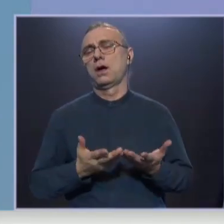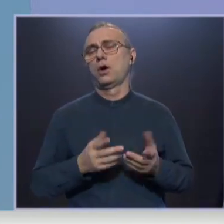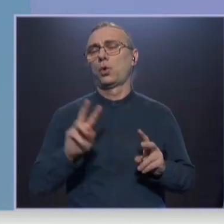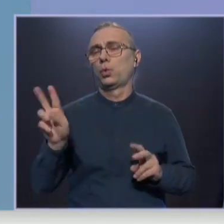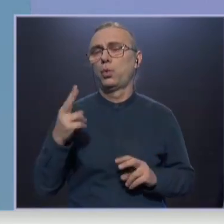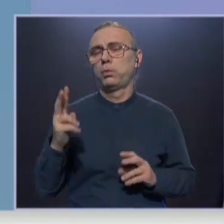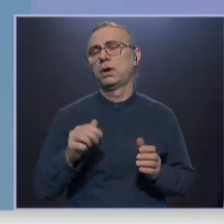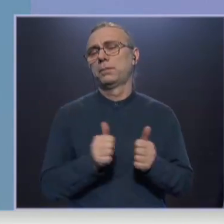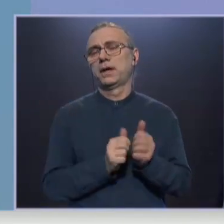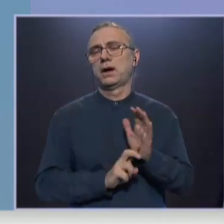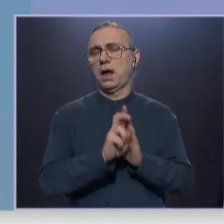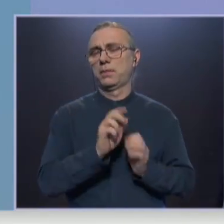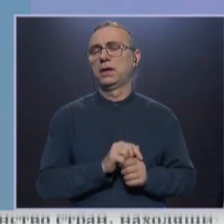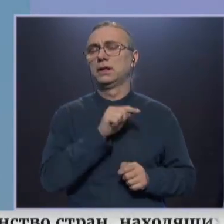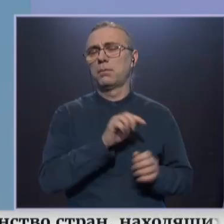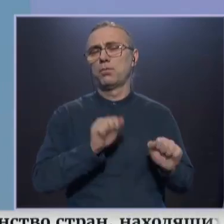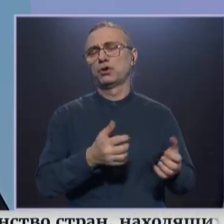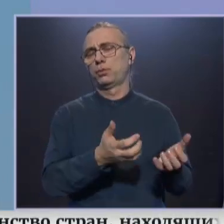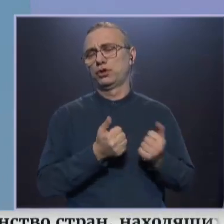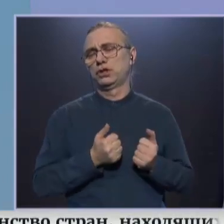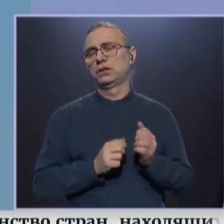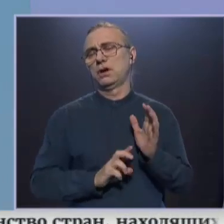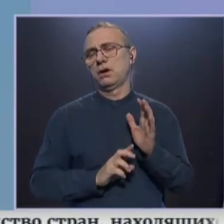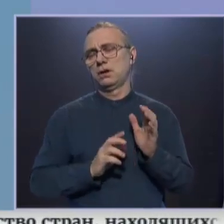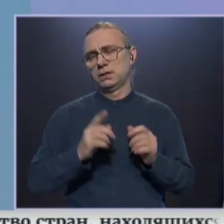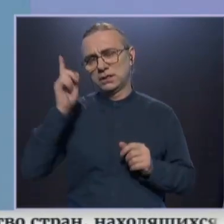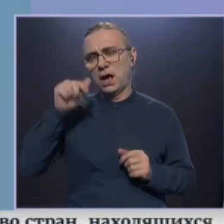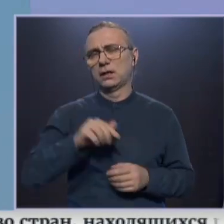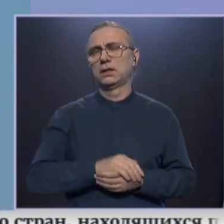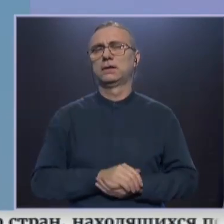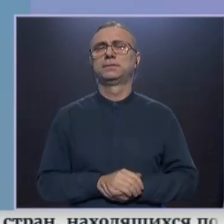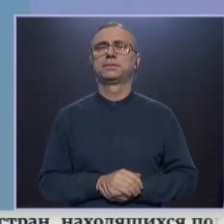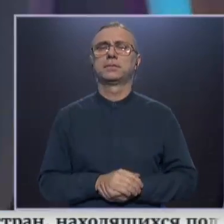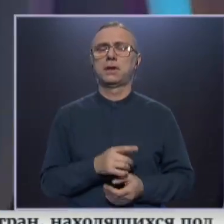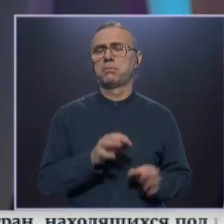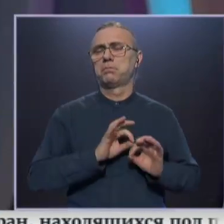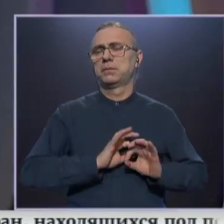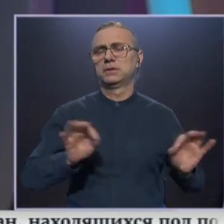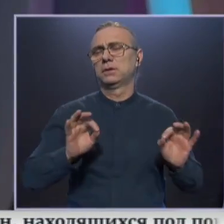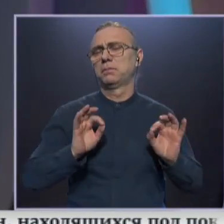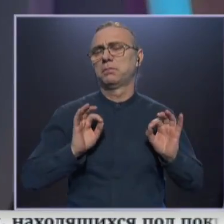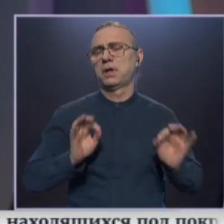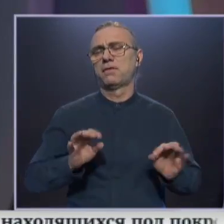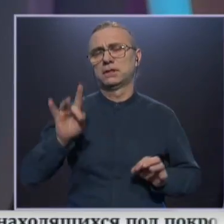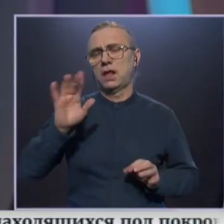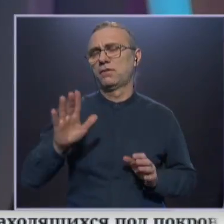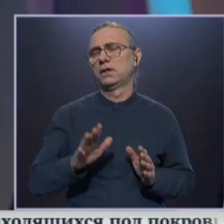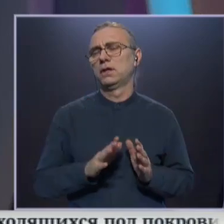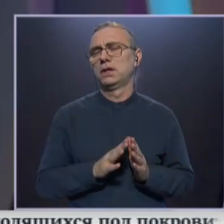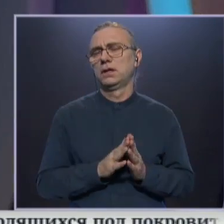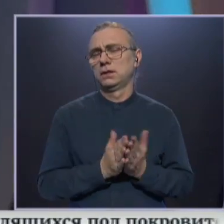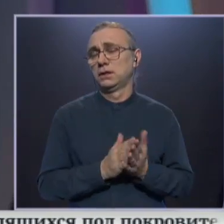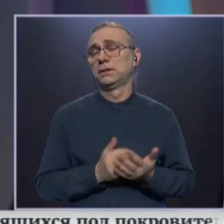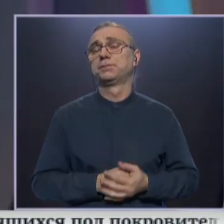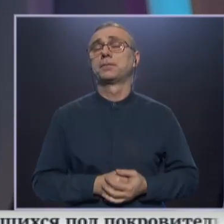Знания, куда сейчас эффективнее получить, подкаст православный включил, книги есть замечательные. Воскресная школа и подростковые клубы – это